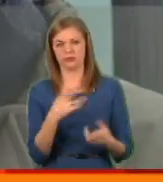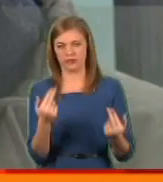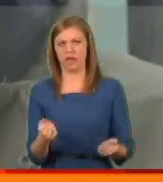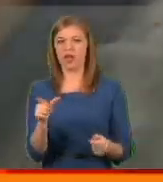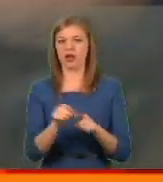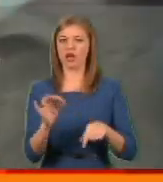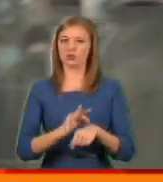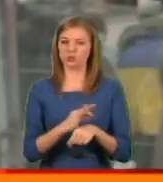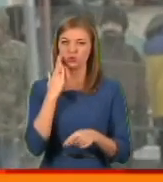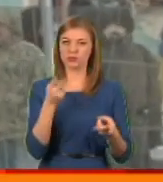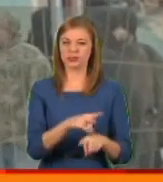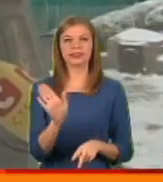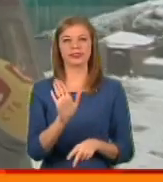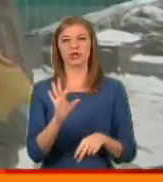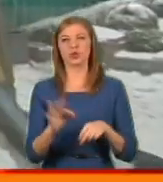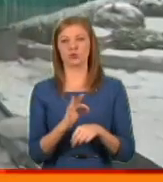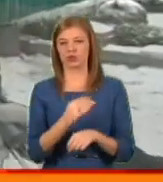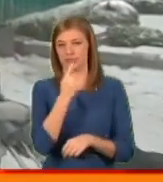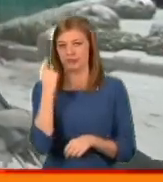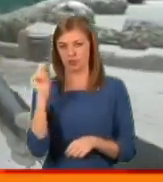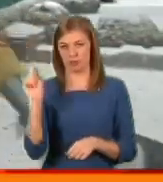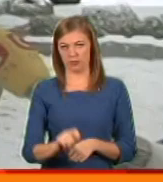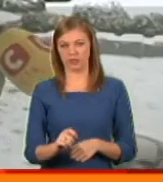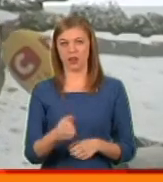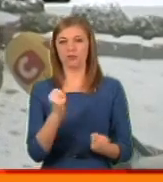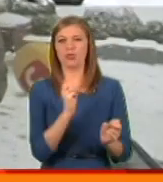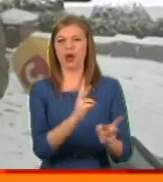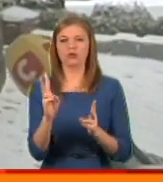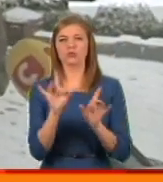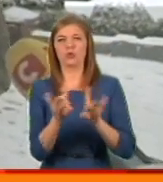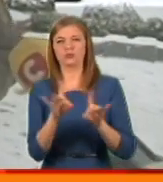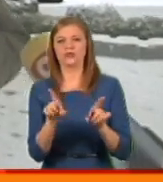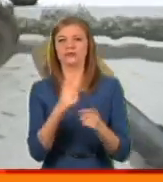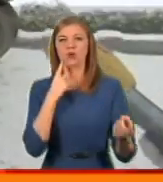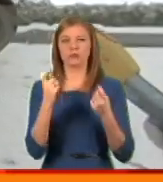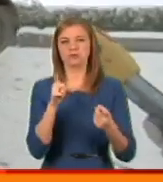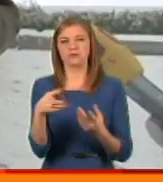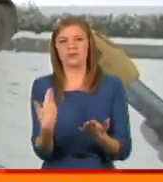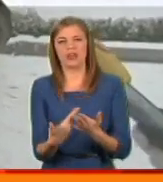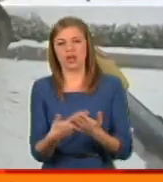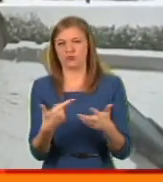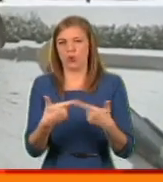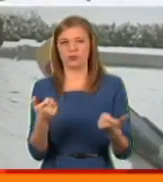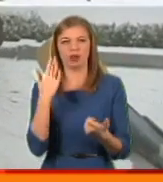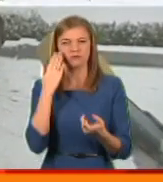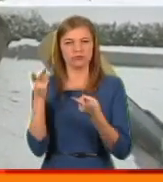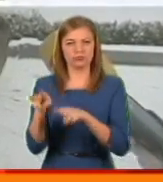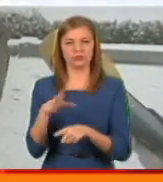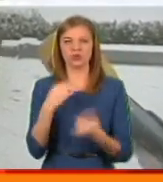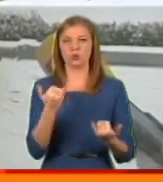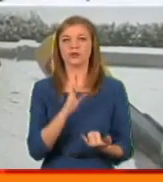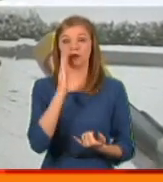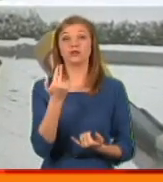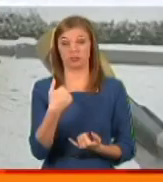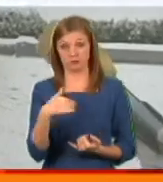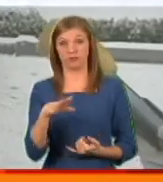ви з дружиною там ночували? Ні, вона тільки що прилетіла. Скажіть, а хто розказував таку інформацію, що ви начебто в готелі «Київ» були сьогодні зранку ходили?